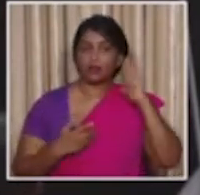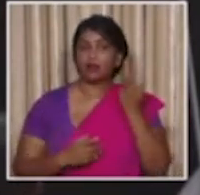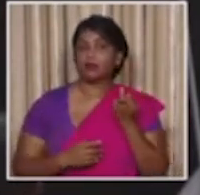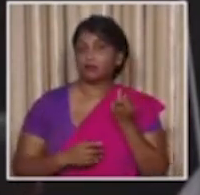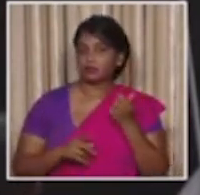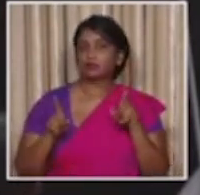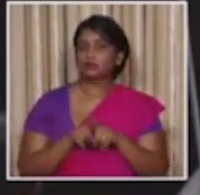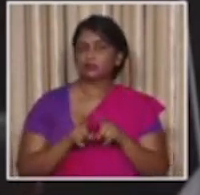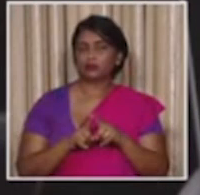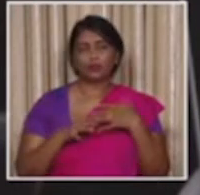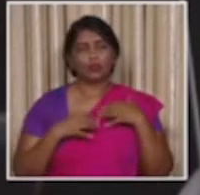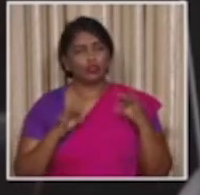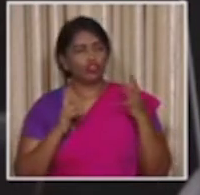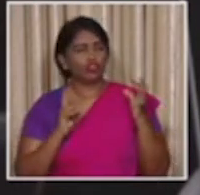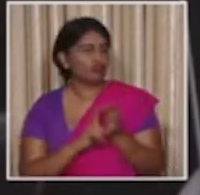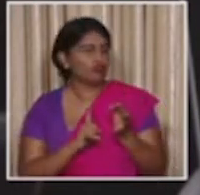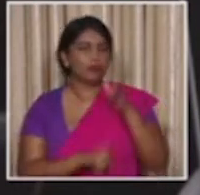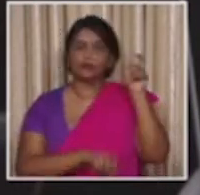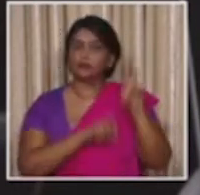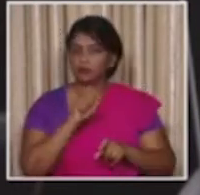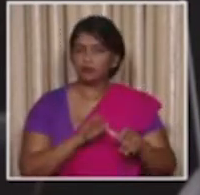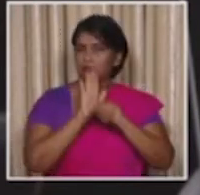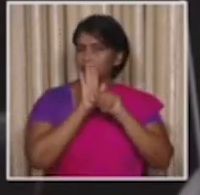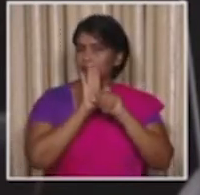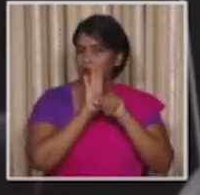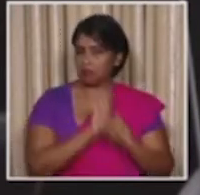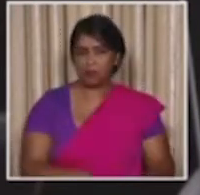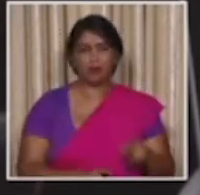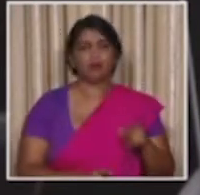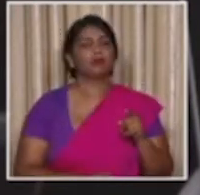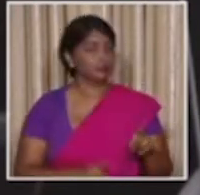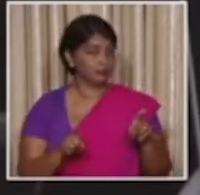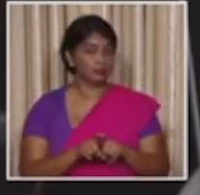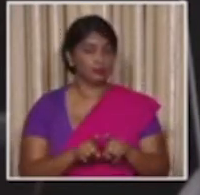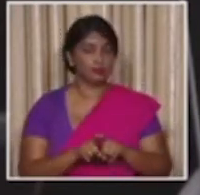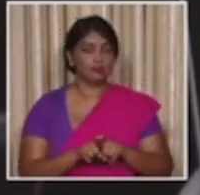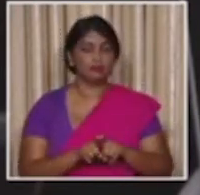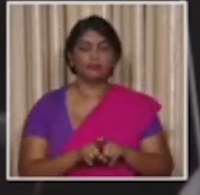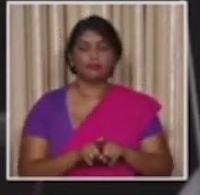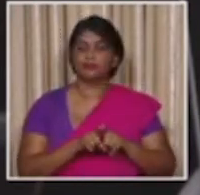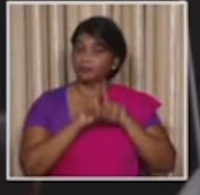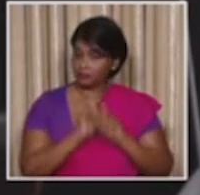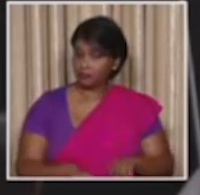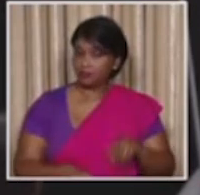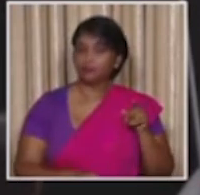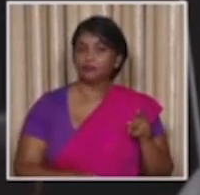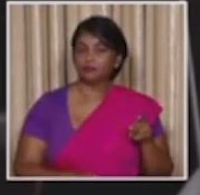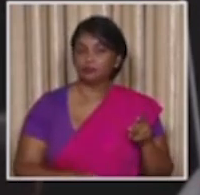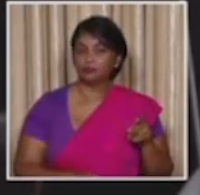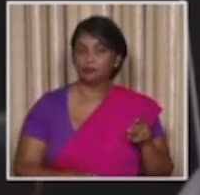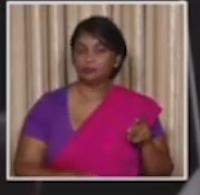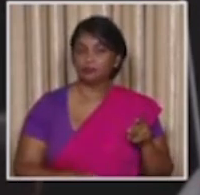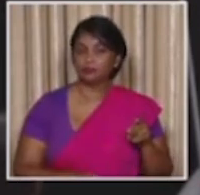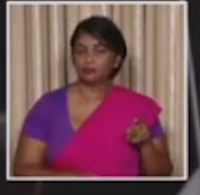ආර්ථික වශයෙන් දුර්වල අයට අගතියක් සිදුවන පරිදි. ඒ වගේම